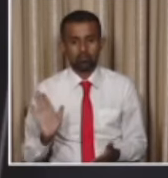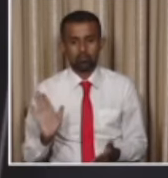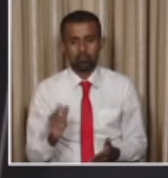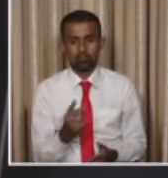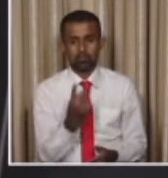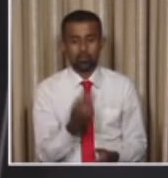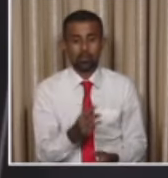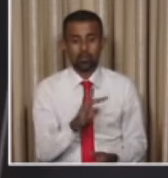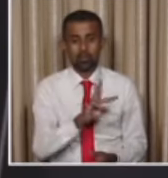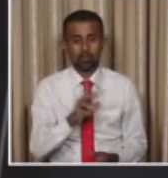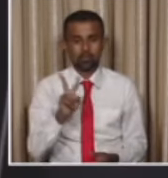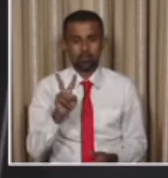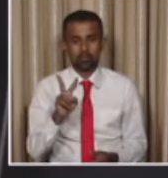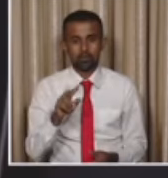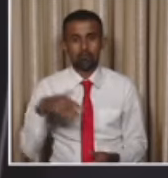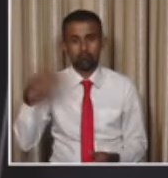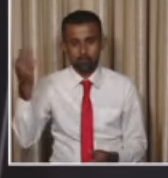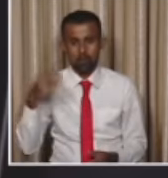2032 වෙන